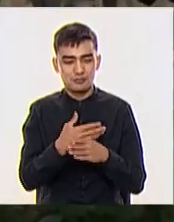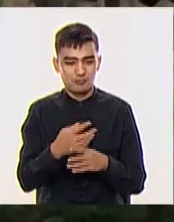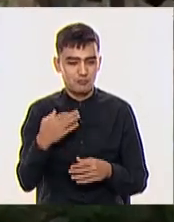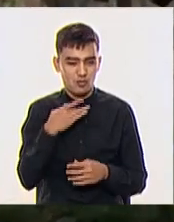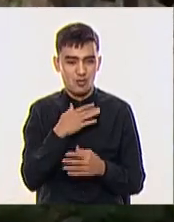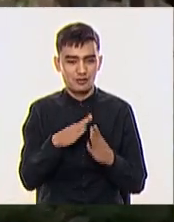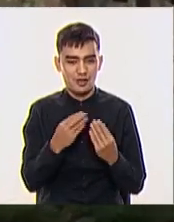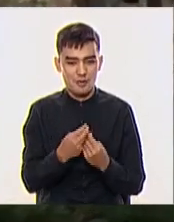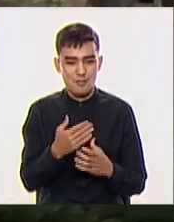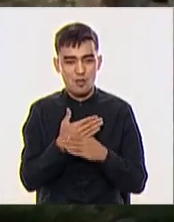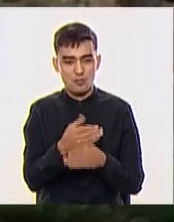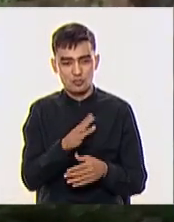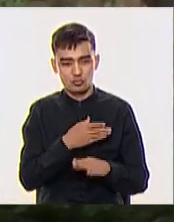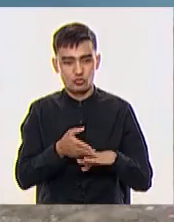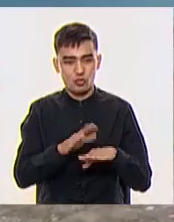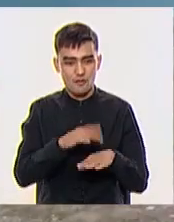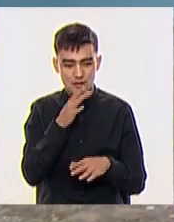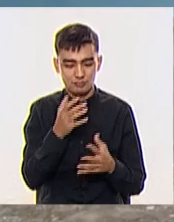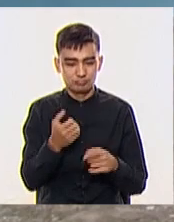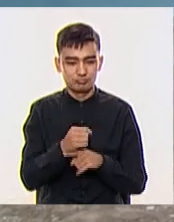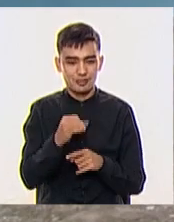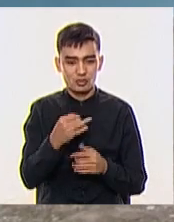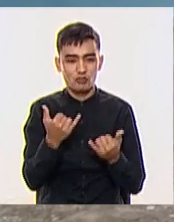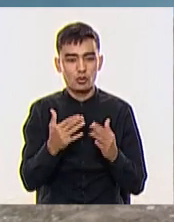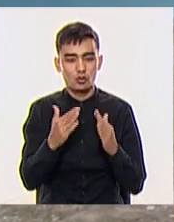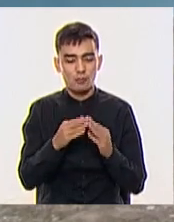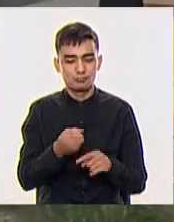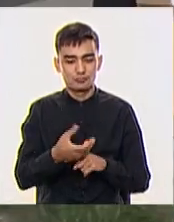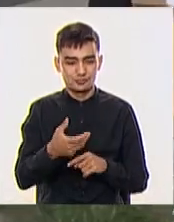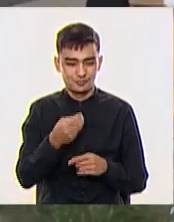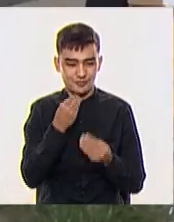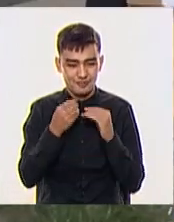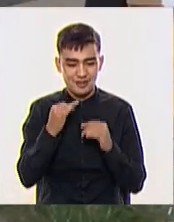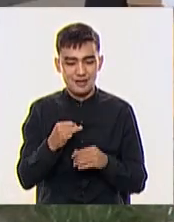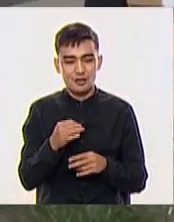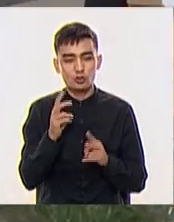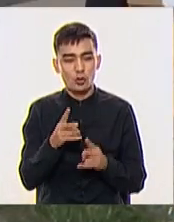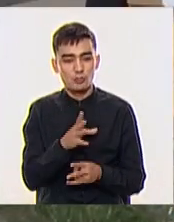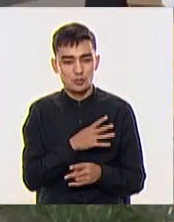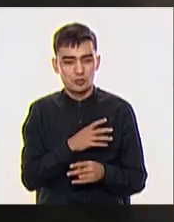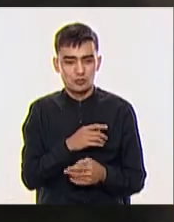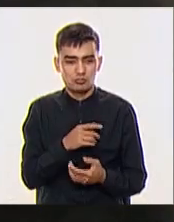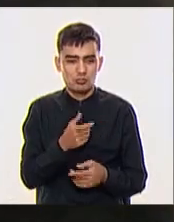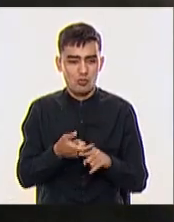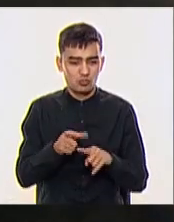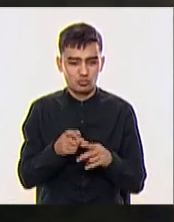многим семьям пережить тяжелое время. И сегодня дома за накрытый дастархан сядут те, кто очень